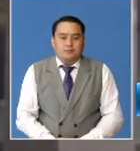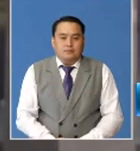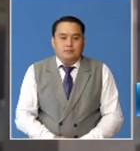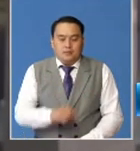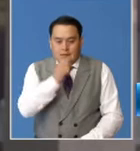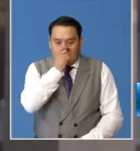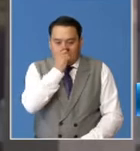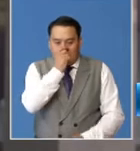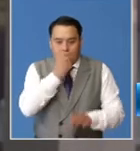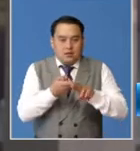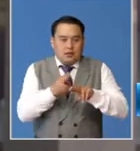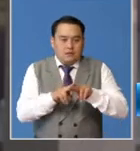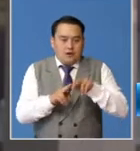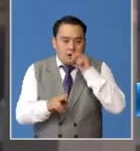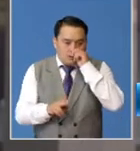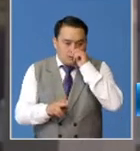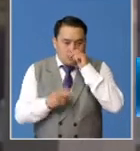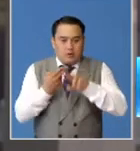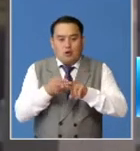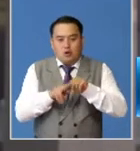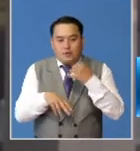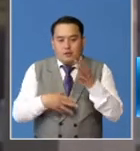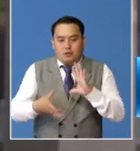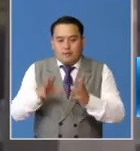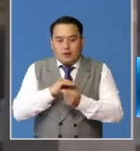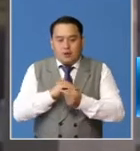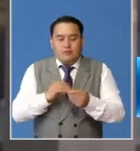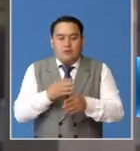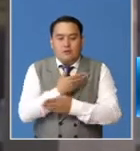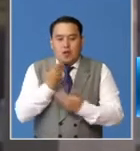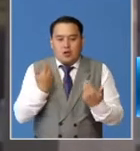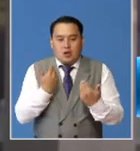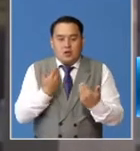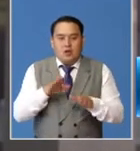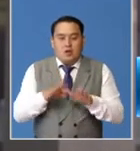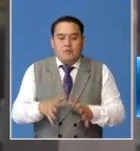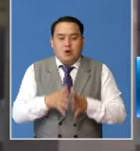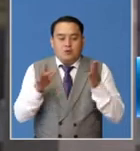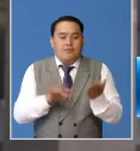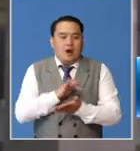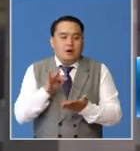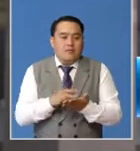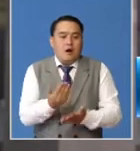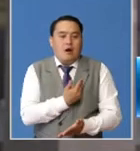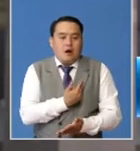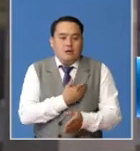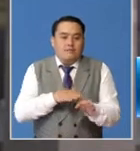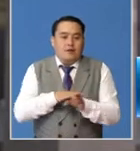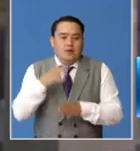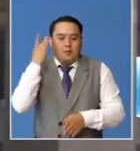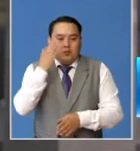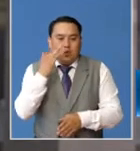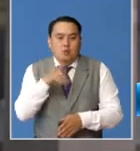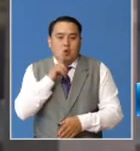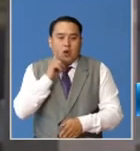Так как сфера робототехники в Казахстане молода, она в районах отсутствует вовсе. Есть только в больших городах. Мы хотим осуществить мечту